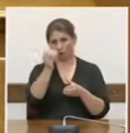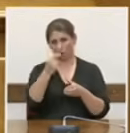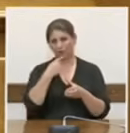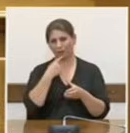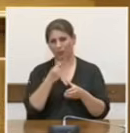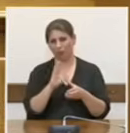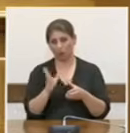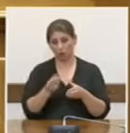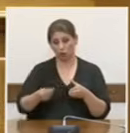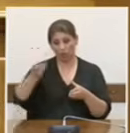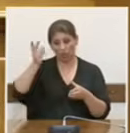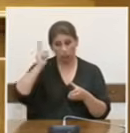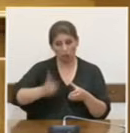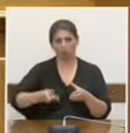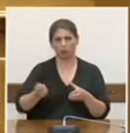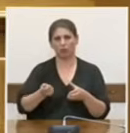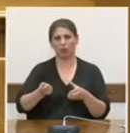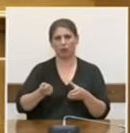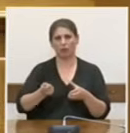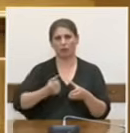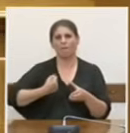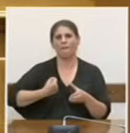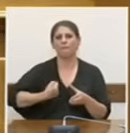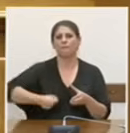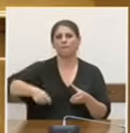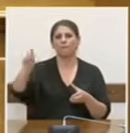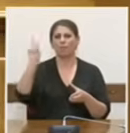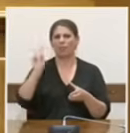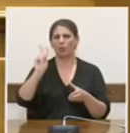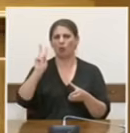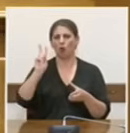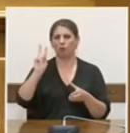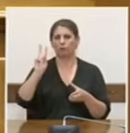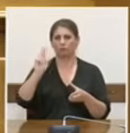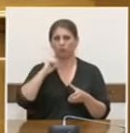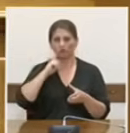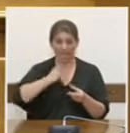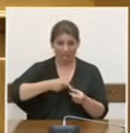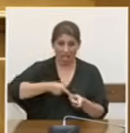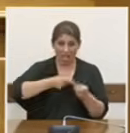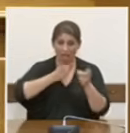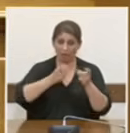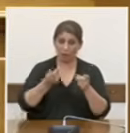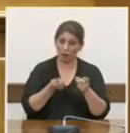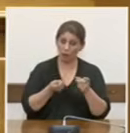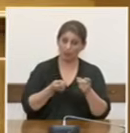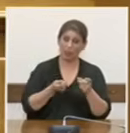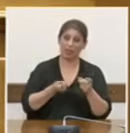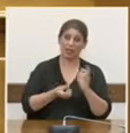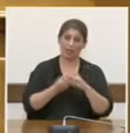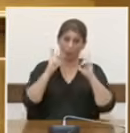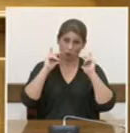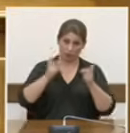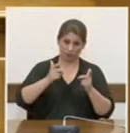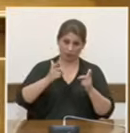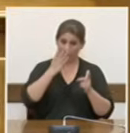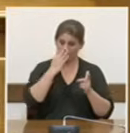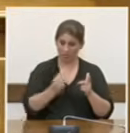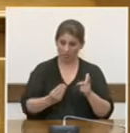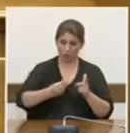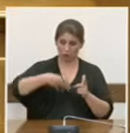χειρότερο που κάνατε, το βέτο. Είναι αδιανόητο το έγκλημα που έκαναν η Νέα Δημοκρατία, το ΠΑΣΟΚ και ο ΣΥΡΙΖΑ να